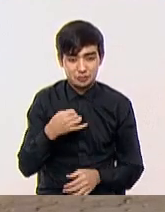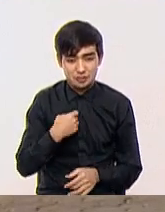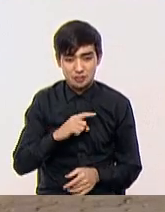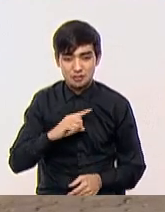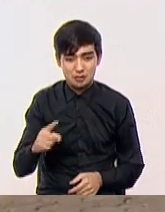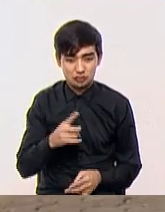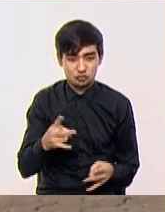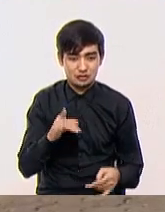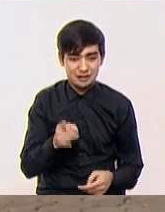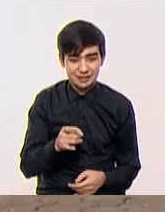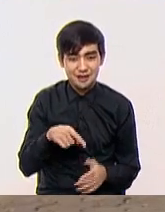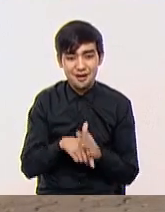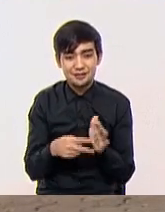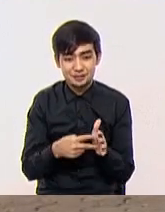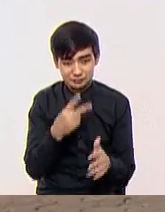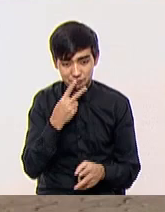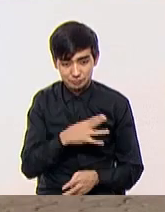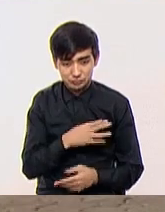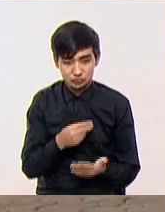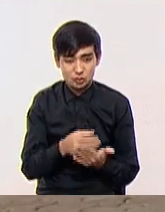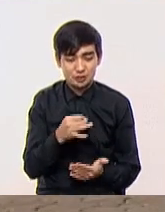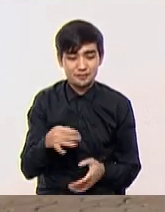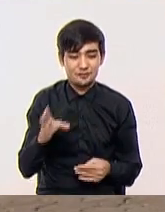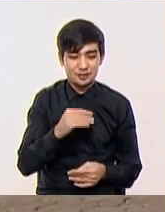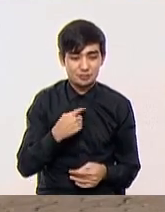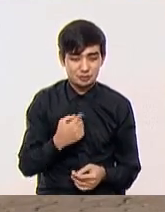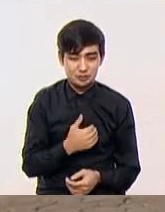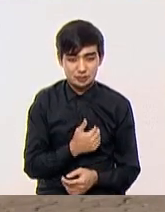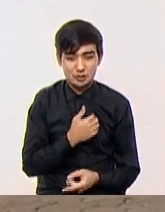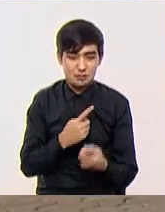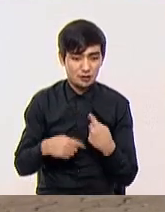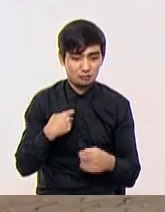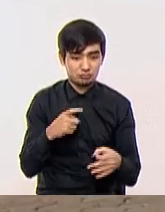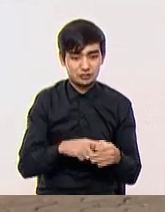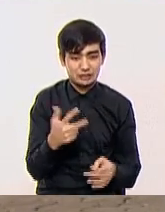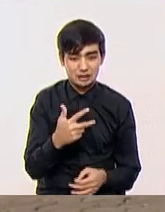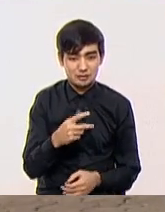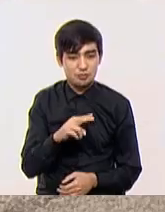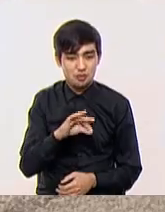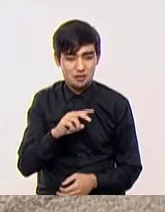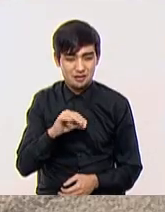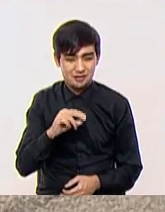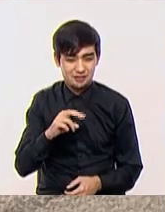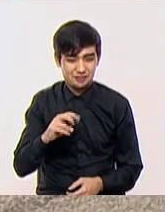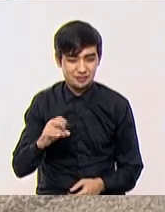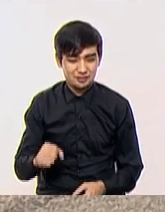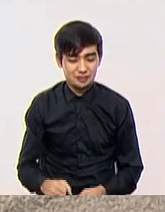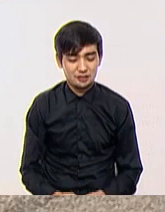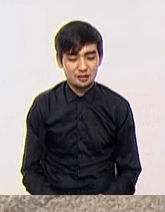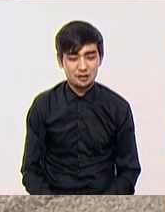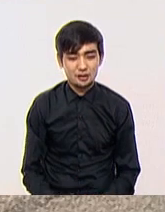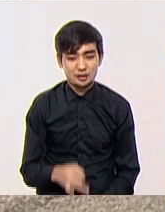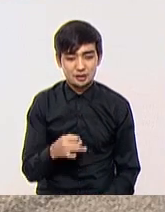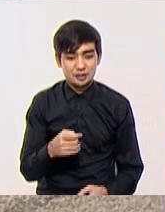приходится ездить на такси, а вы цены на них видели? Мы хотим, чтобы нас вернули обратно в третью поликлинику. Оказалось,